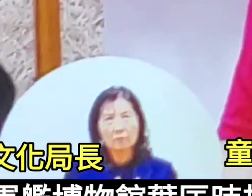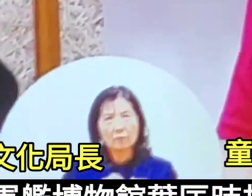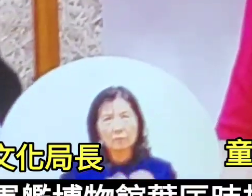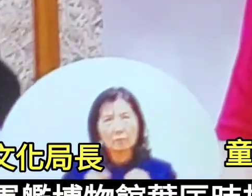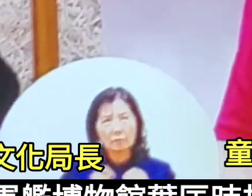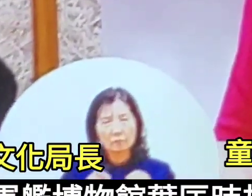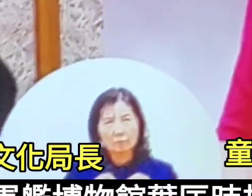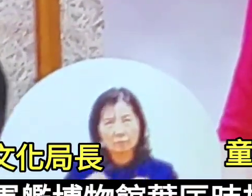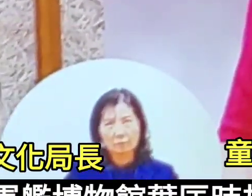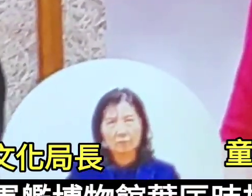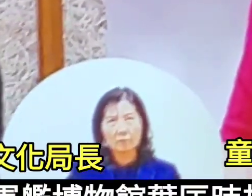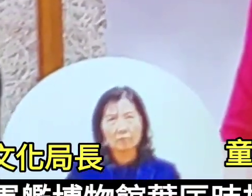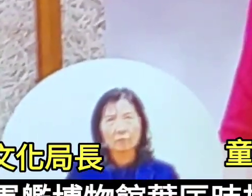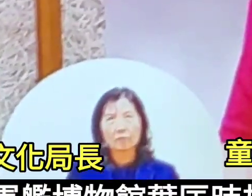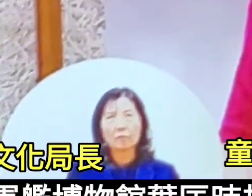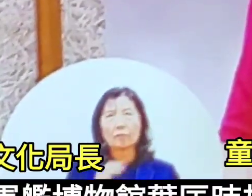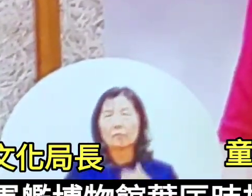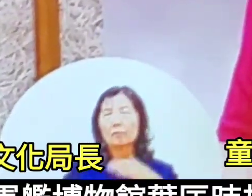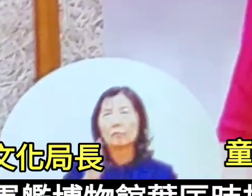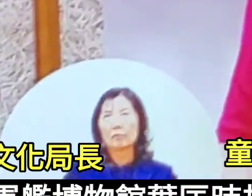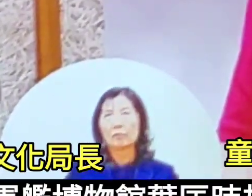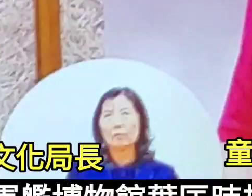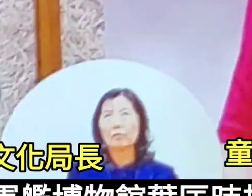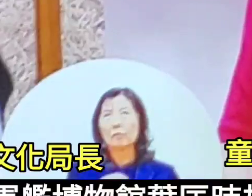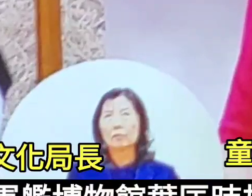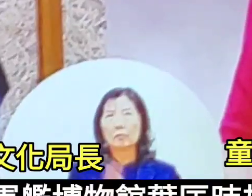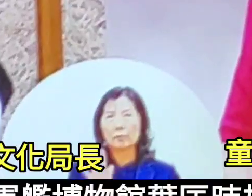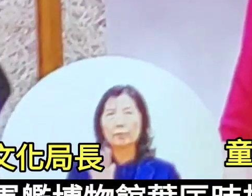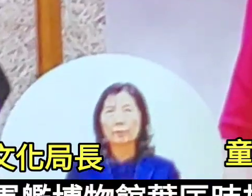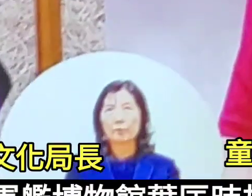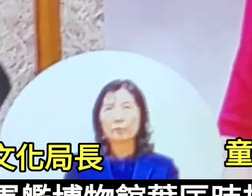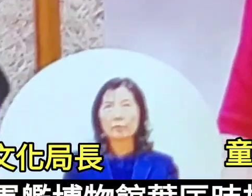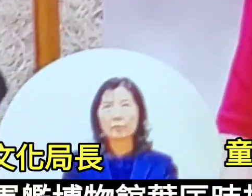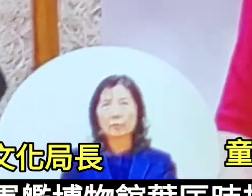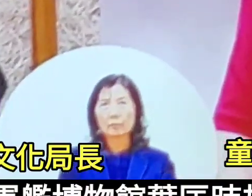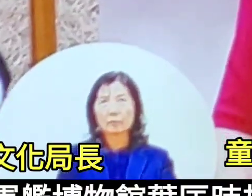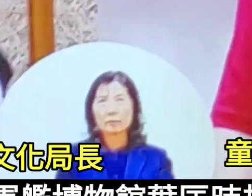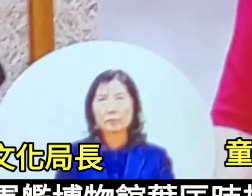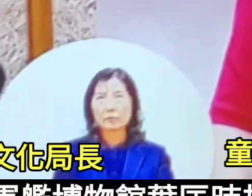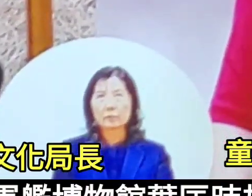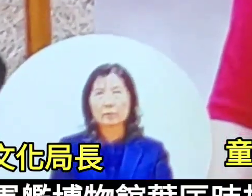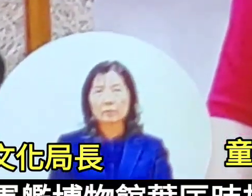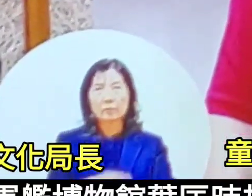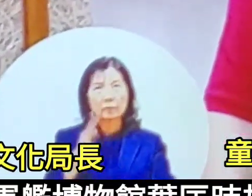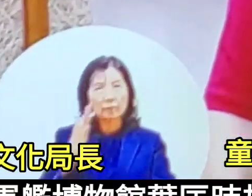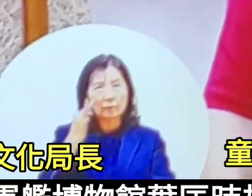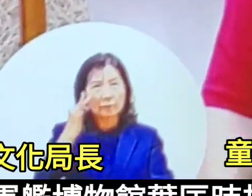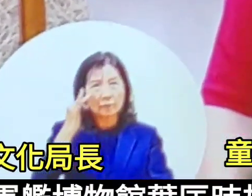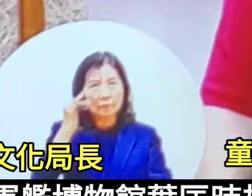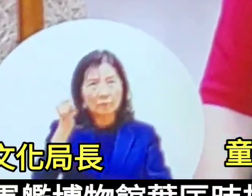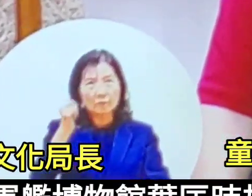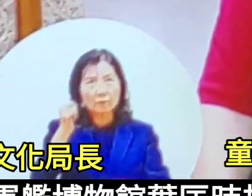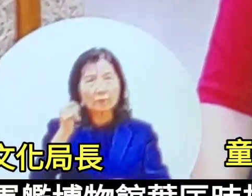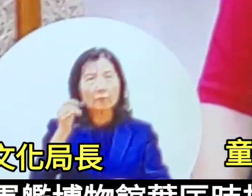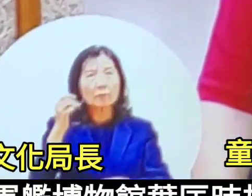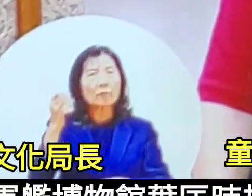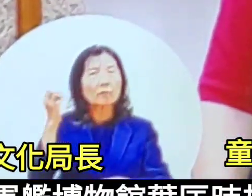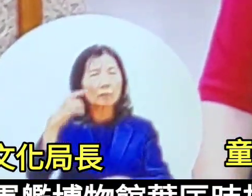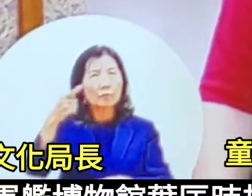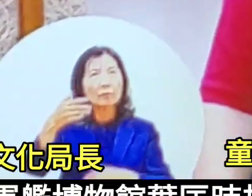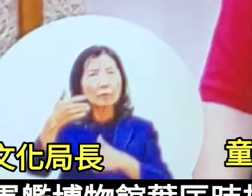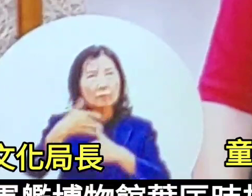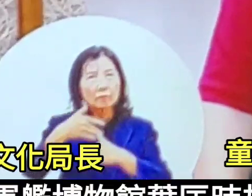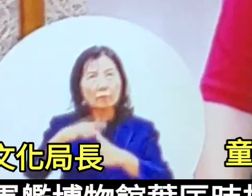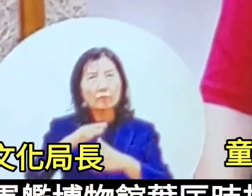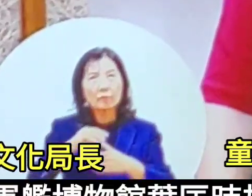案本身的规划案已经都完成了，所以至少这几个月我听到您的质询之后，我们